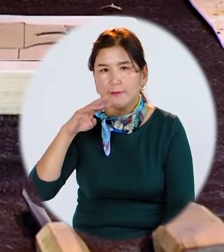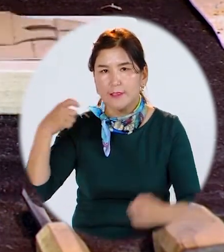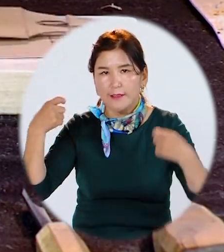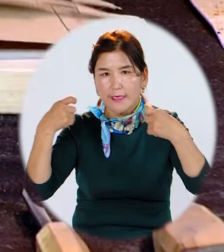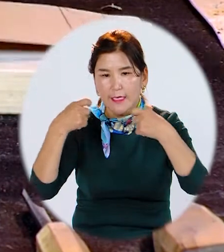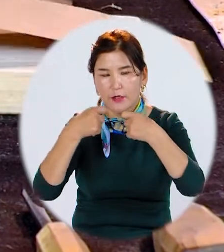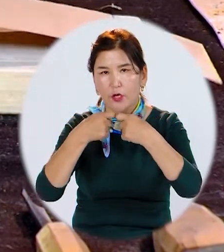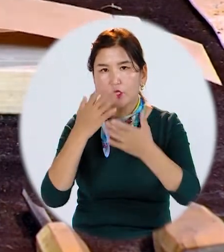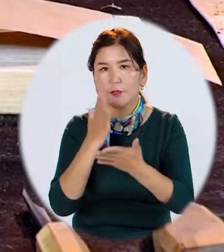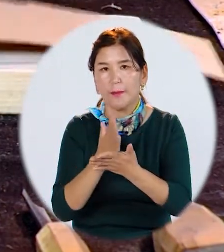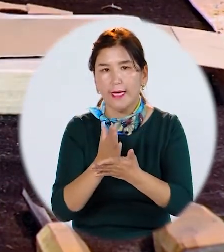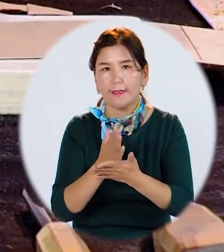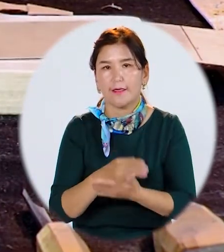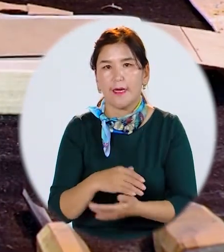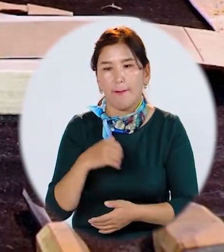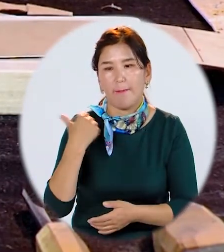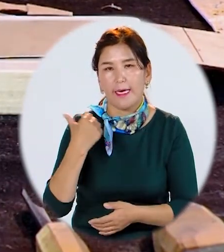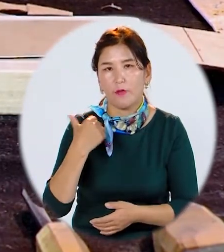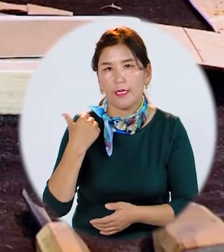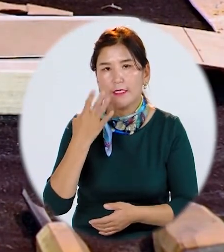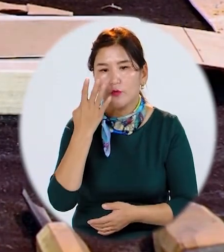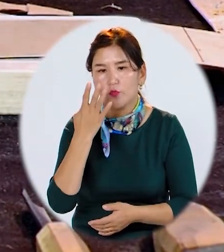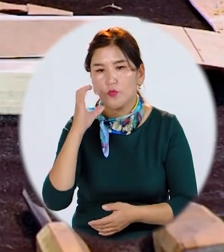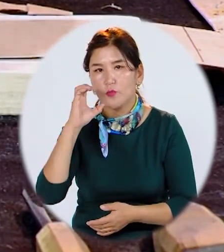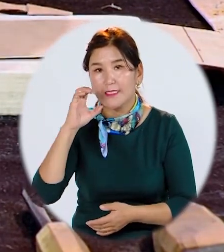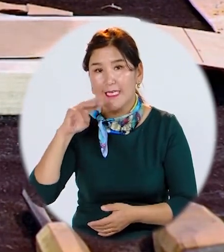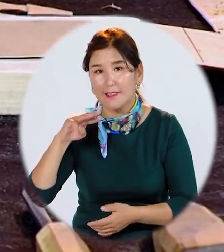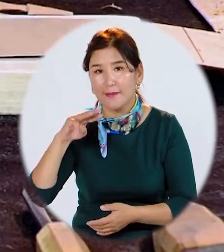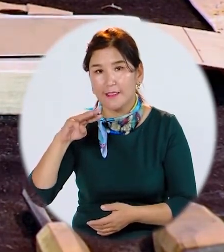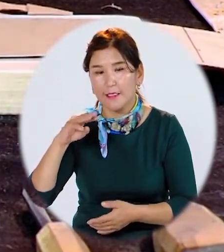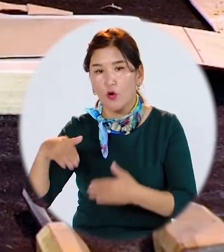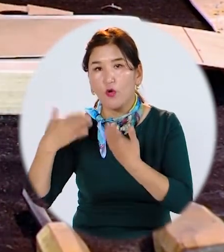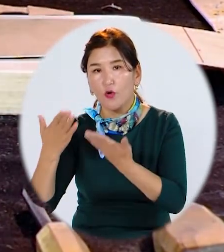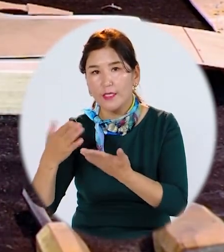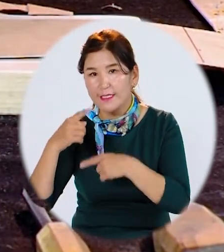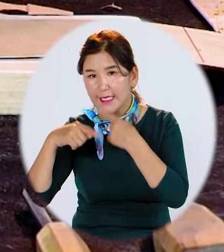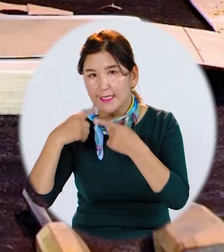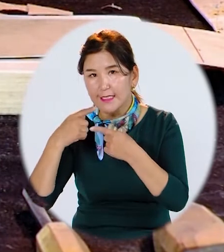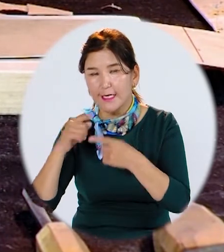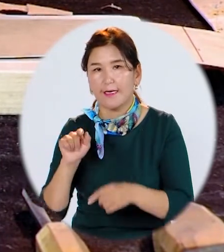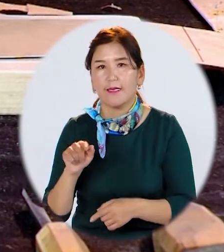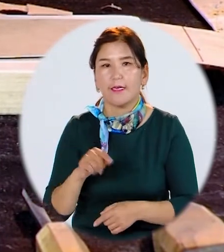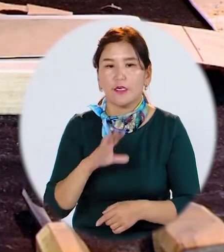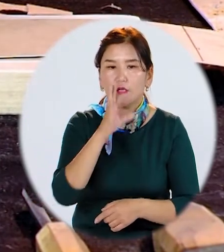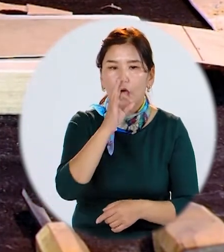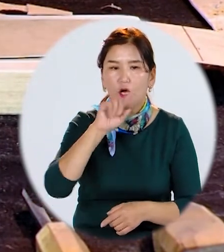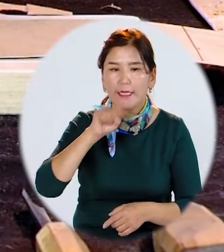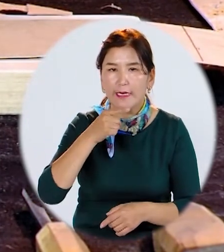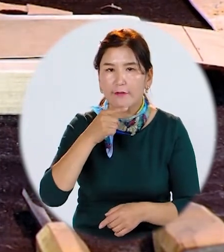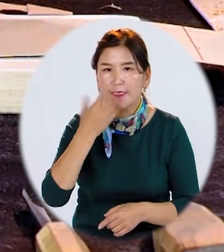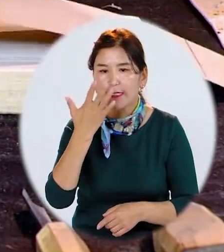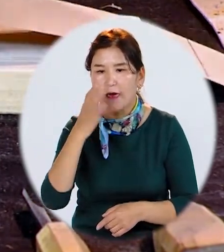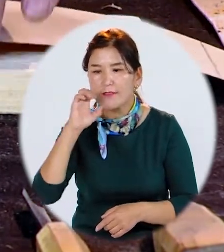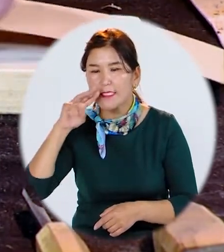байна. За ингээд баруун гал тал руу 4 см би тавьж өгнө гэж хэлсэн. Энд дээр 0.5 см-ыг нэмж өгж бас